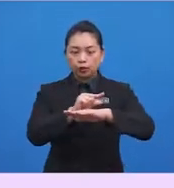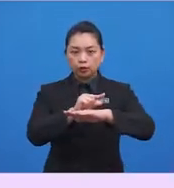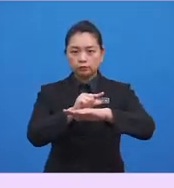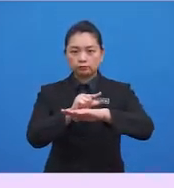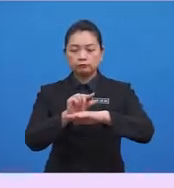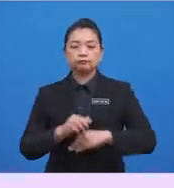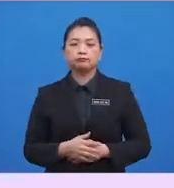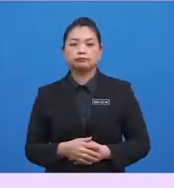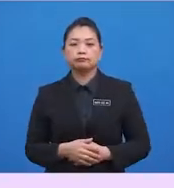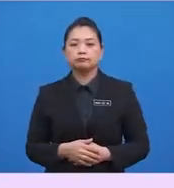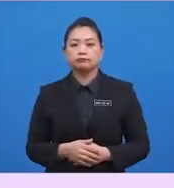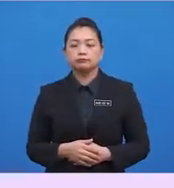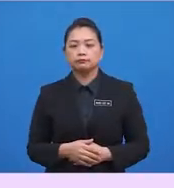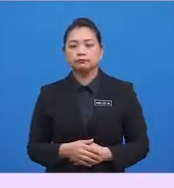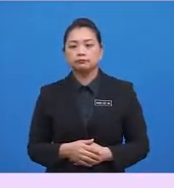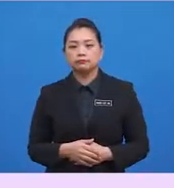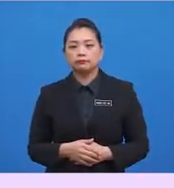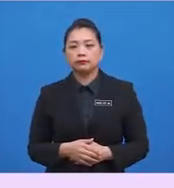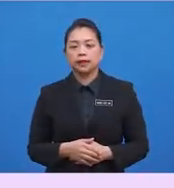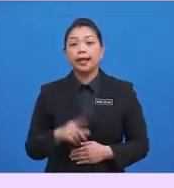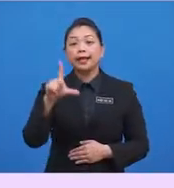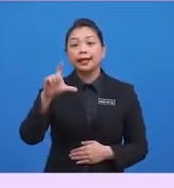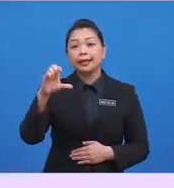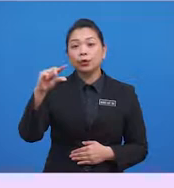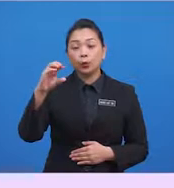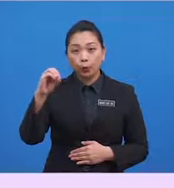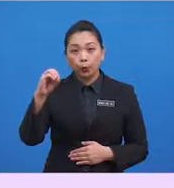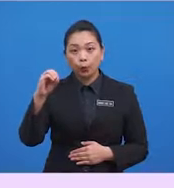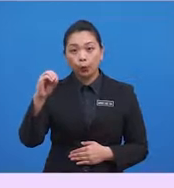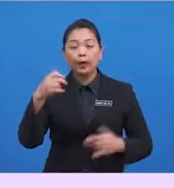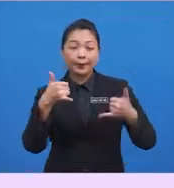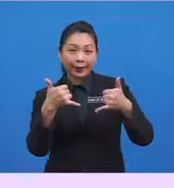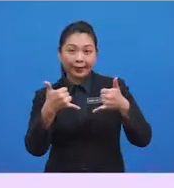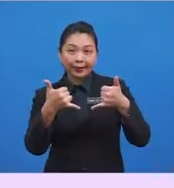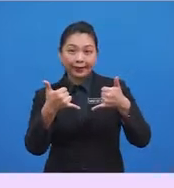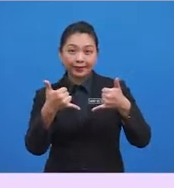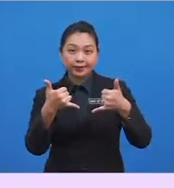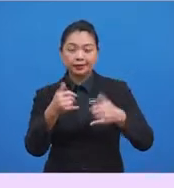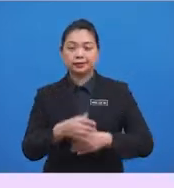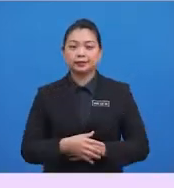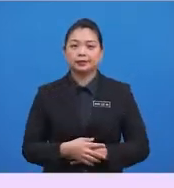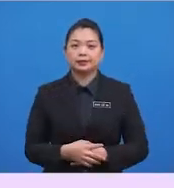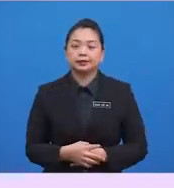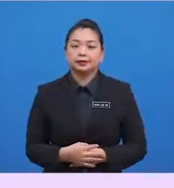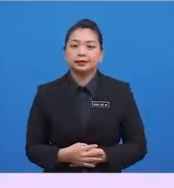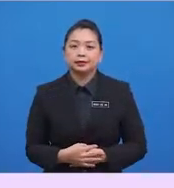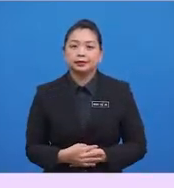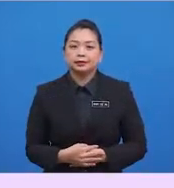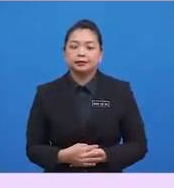pelajaran. Kemudian, Lego, permainan yang menjadi kegemaran ramai kanak-kanak di luar